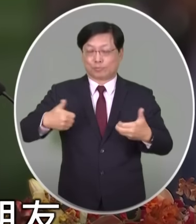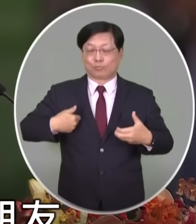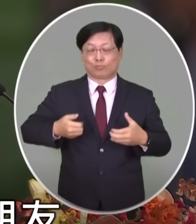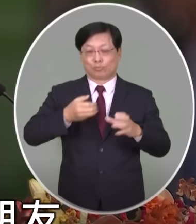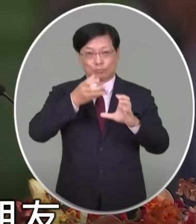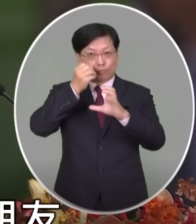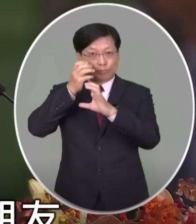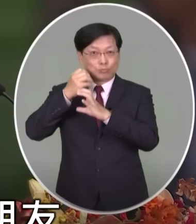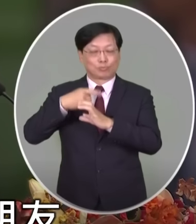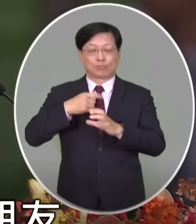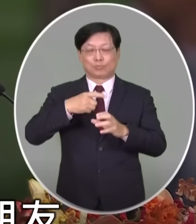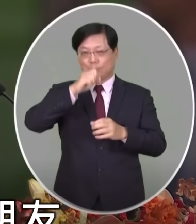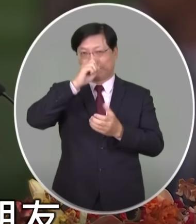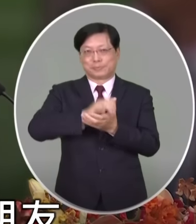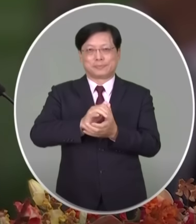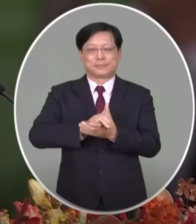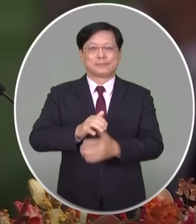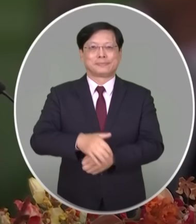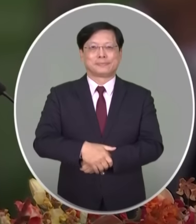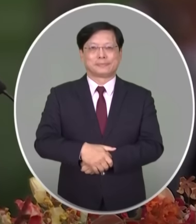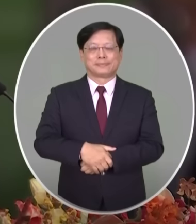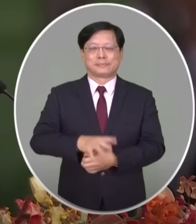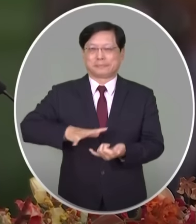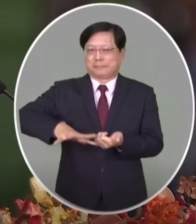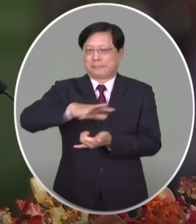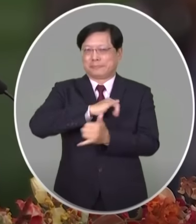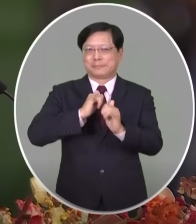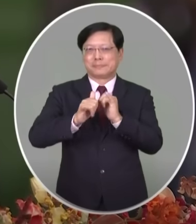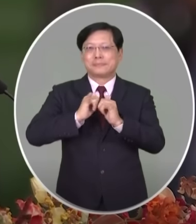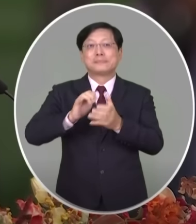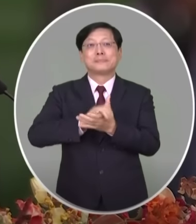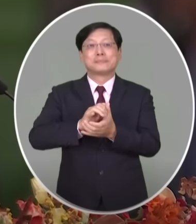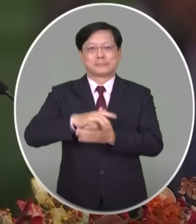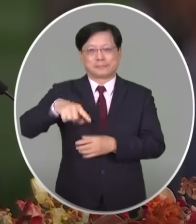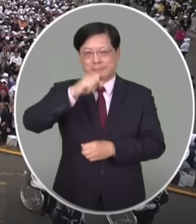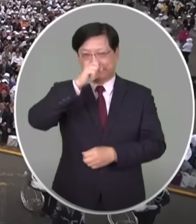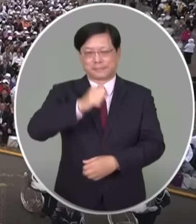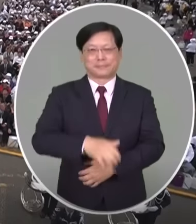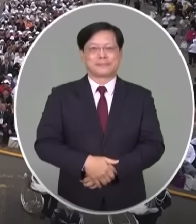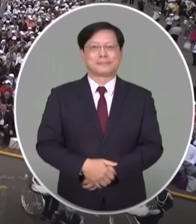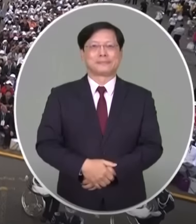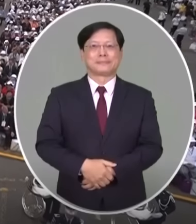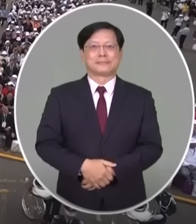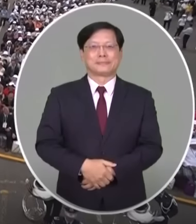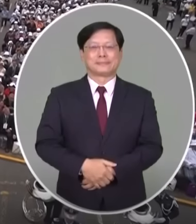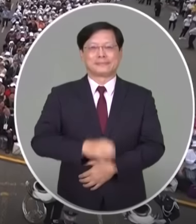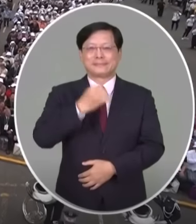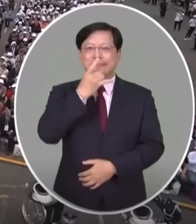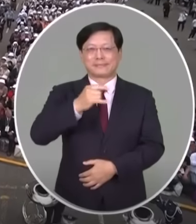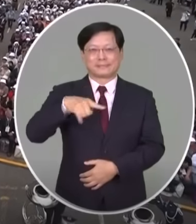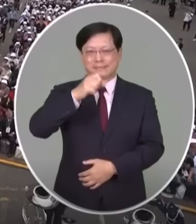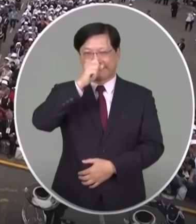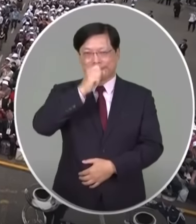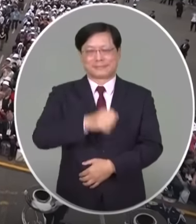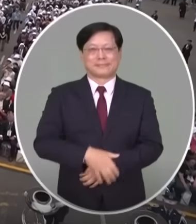看直播的好朋友，全体国人同胞，大家好，大家好，